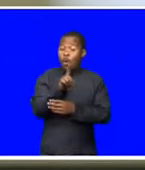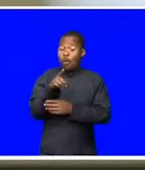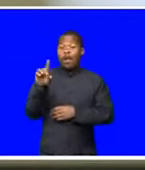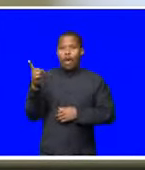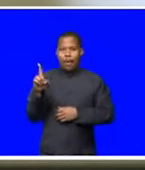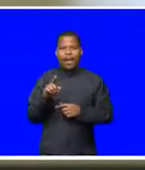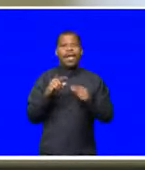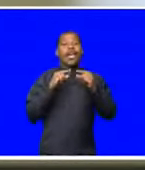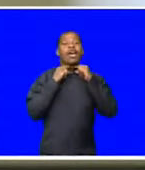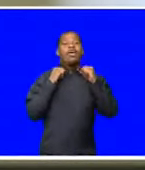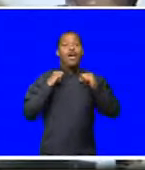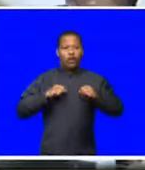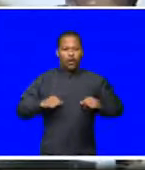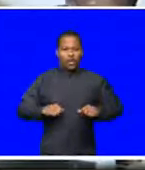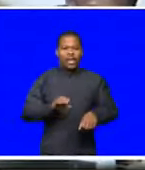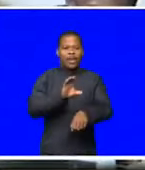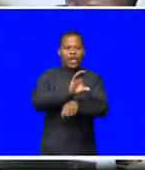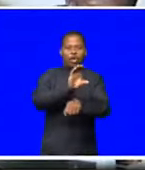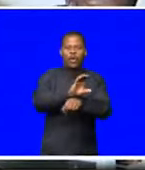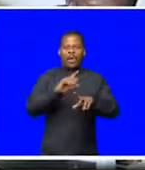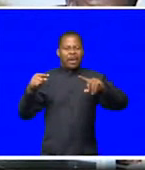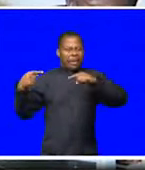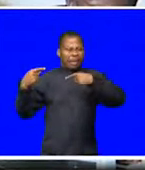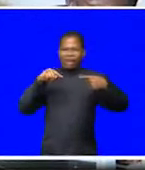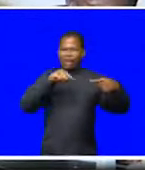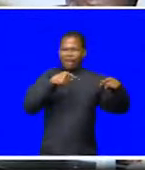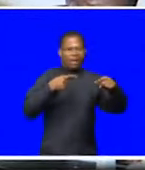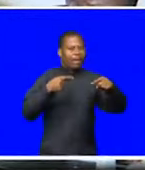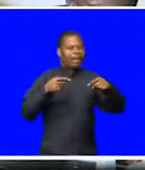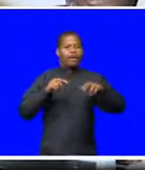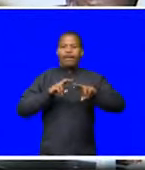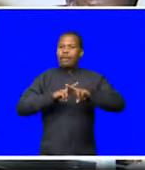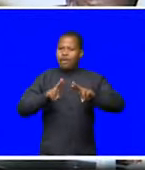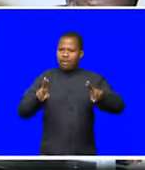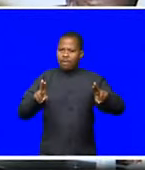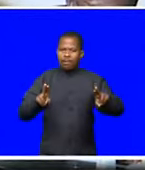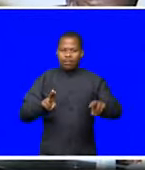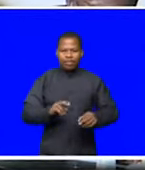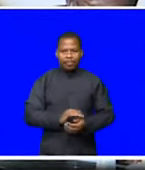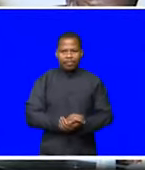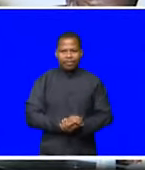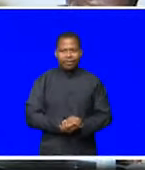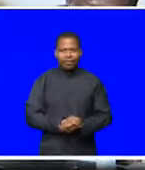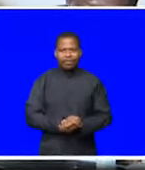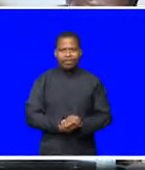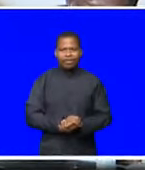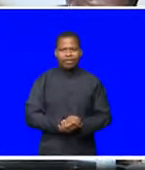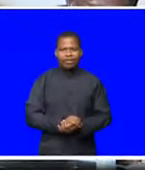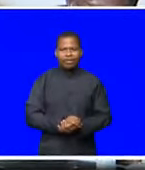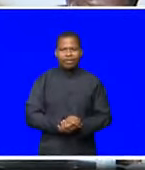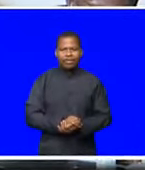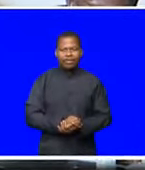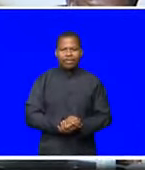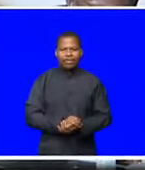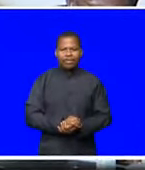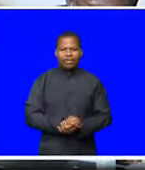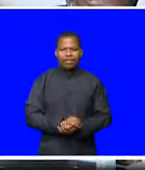loya ngekwanza emabandleni kungaba kuhle ukuthi njengoba sihlanganela kube sihlangene sonke